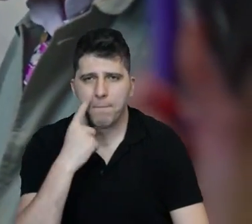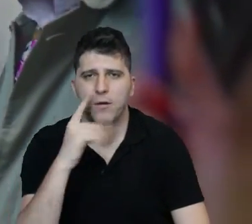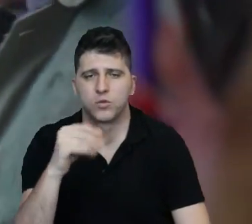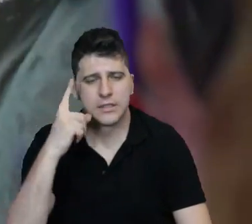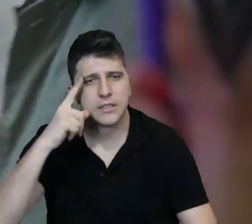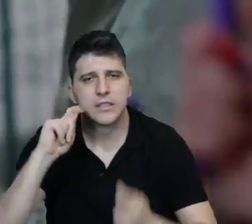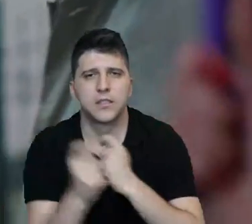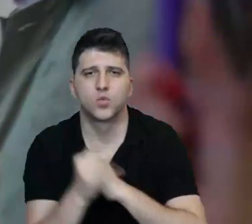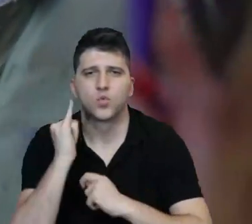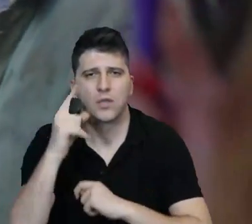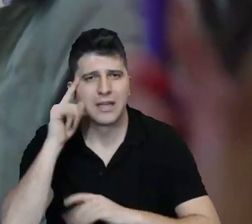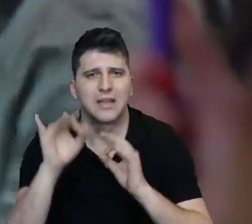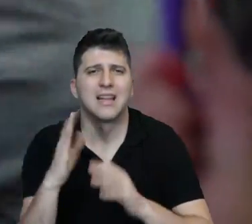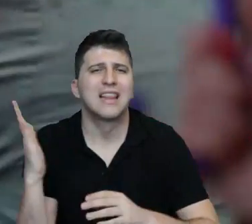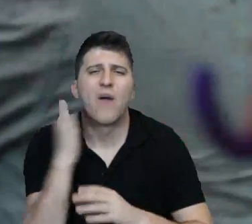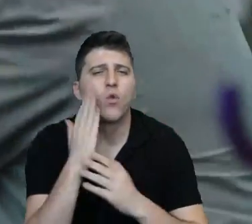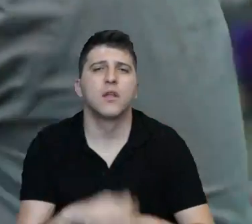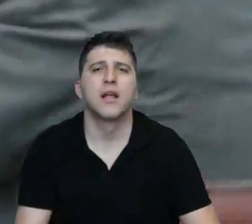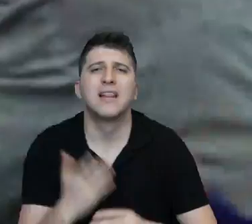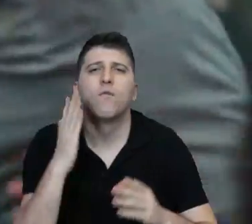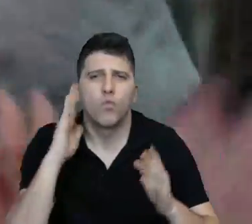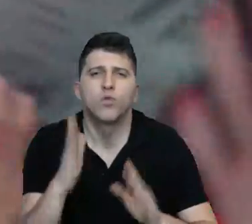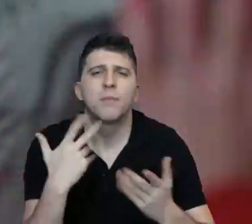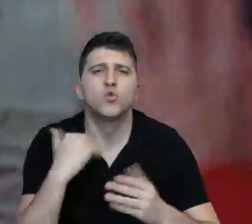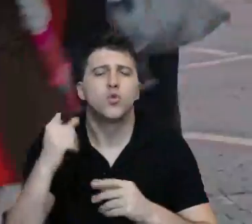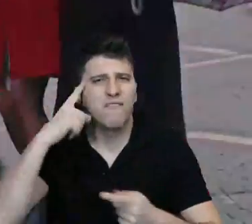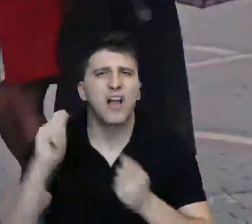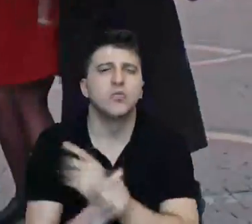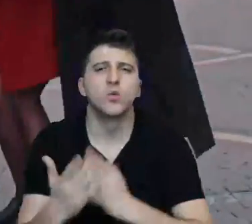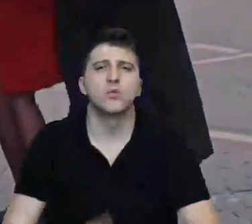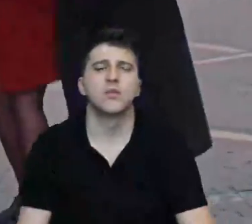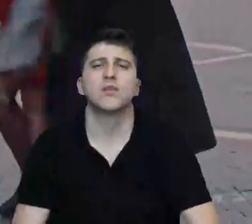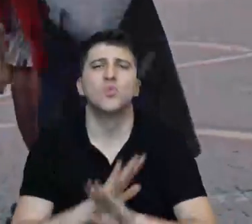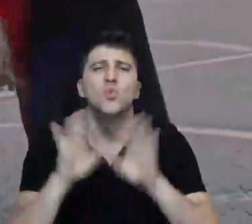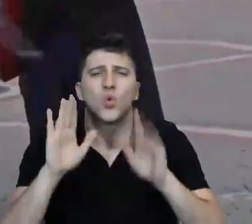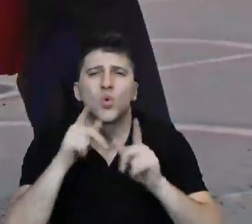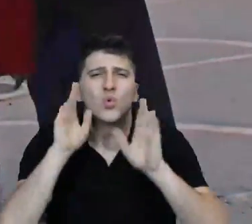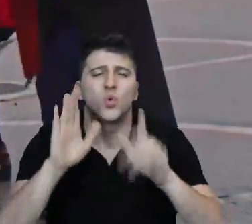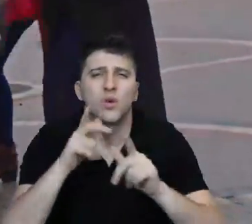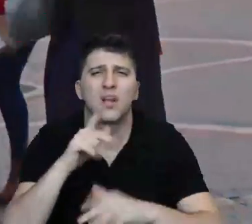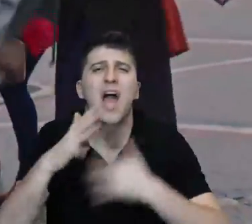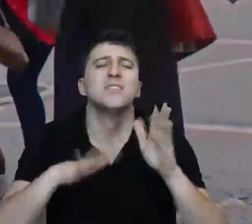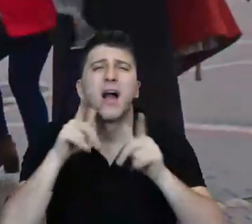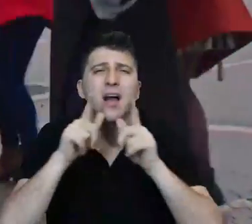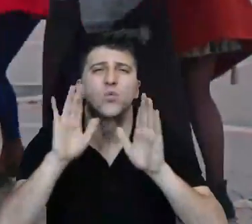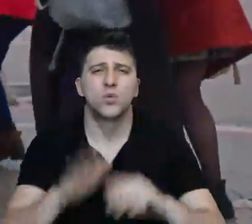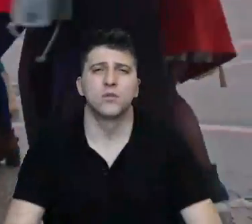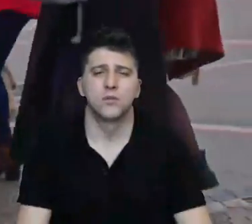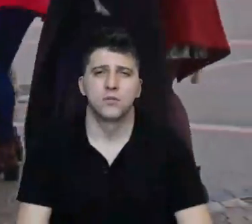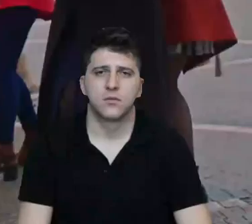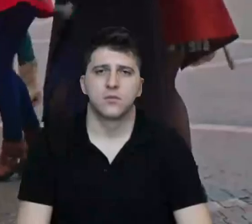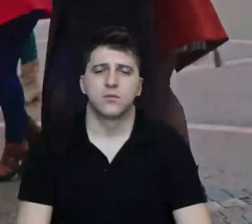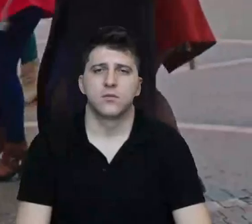çocuğun aklına kötü şeyler sokuyor lan. Lan ne vuruyor burada? Çocuğun aklına ne getir abi? Ayırmaya çalışıyorlar.